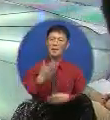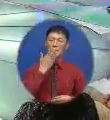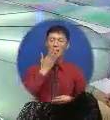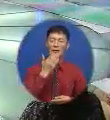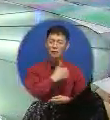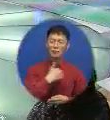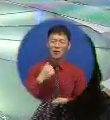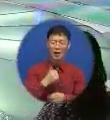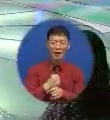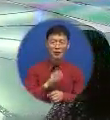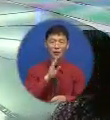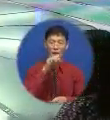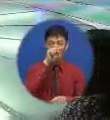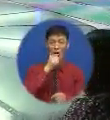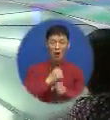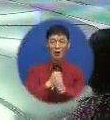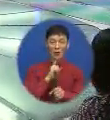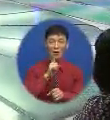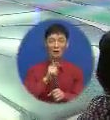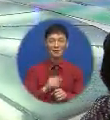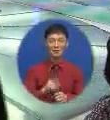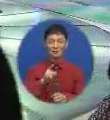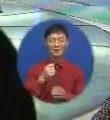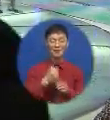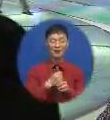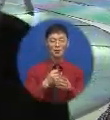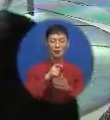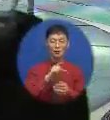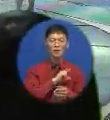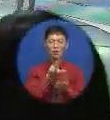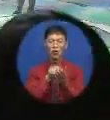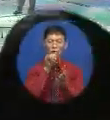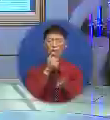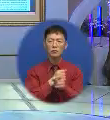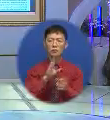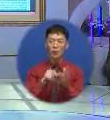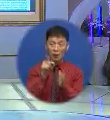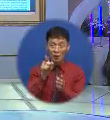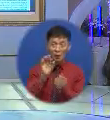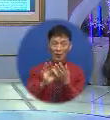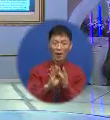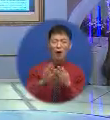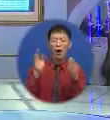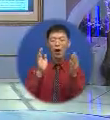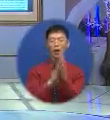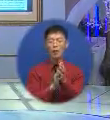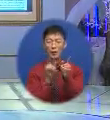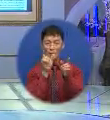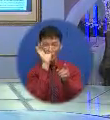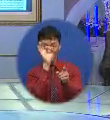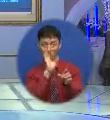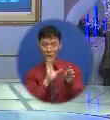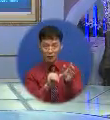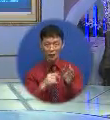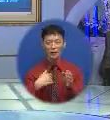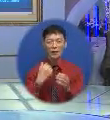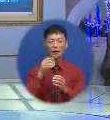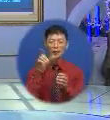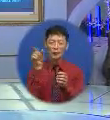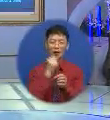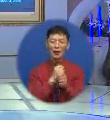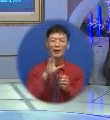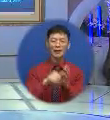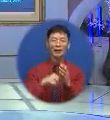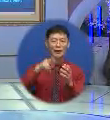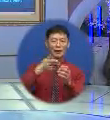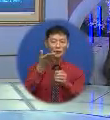있고 그런 근거 있는 얘기를 한 거죠. 그래서 이런 제목인데 요 앞에 기사 앞부분을 내가 발췌해 갖고 조금